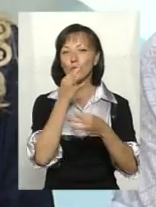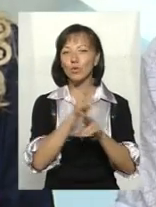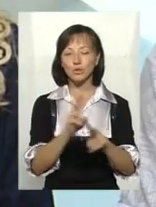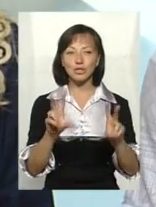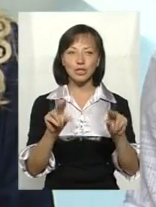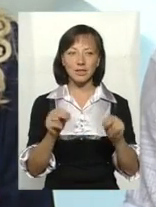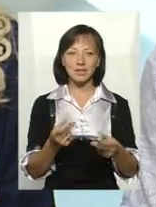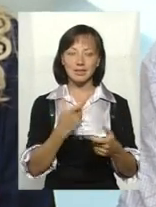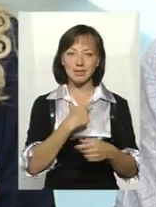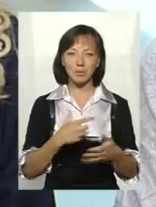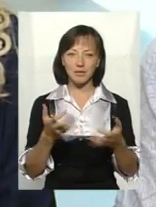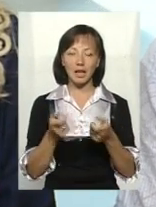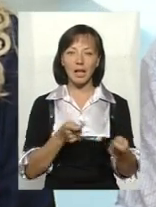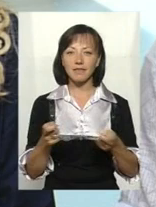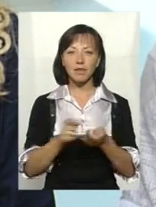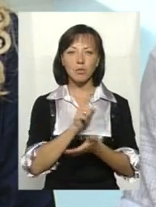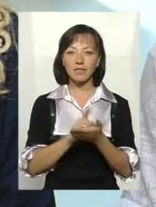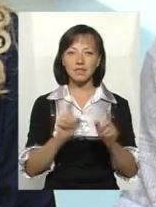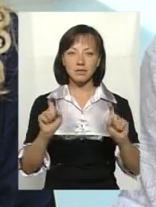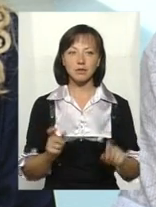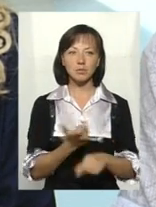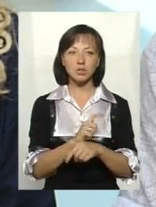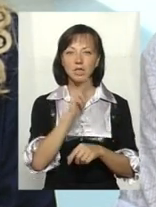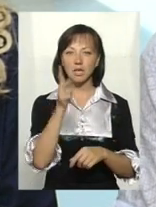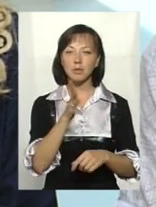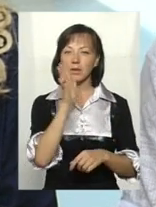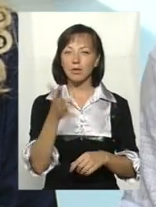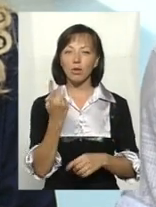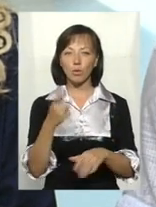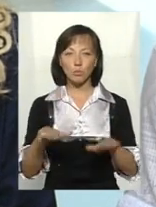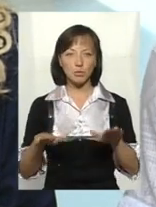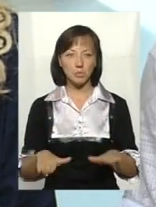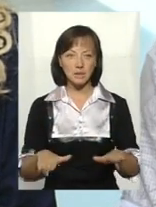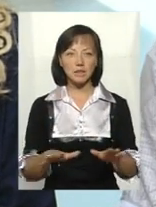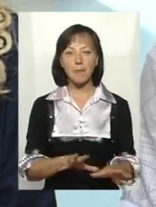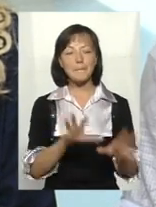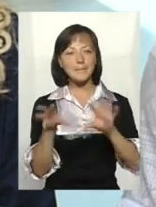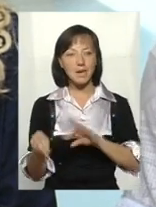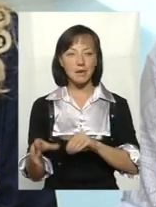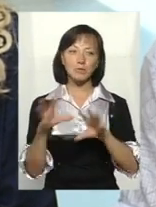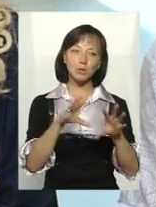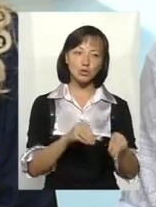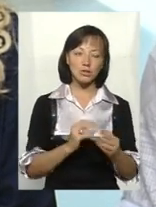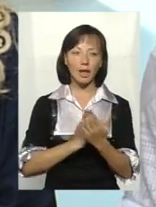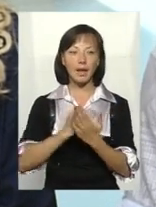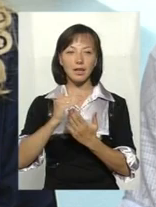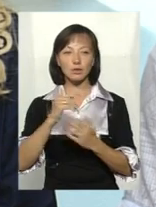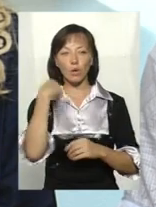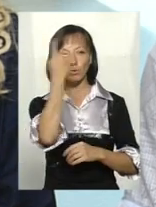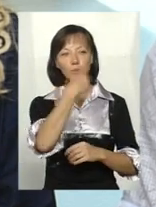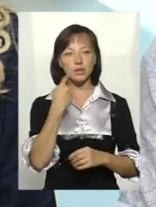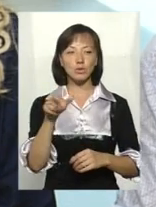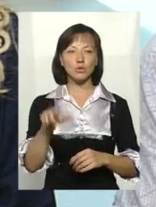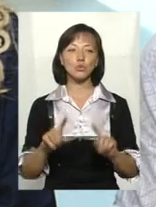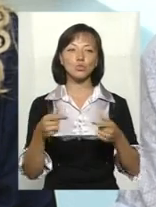щастя на себе взяти. Керівник взагалі не повинен засиджуватись більше 3-5 років на одному місці. Переміщення і ріст особистісної людини